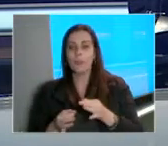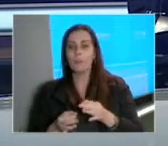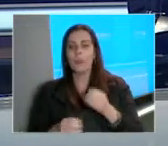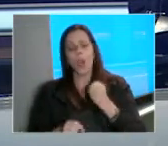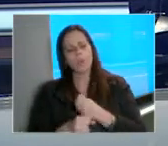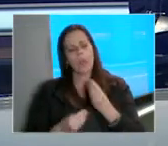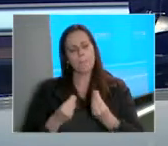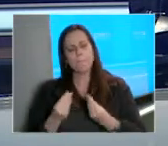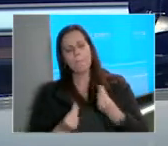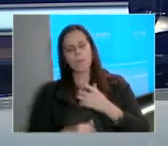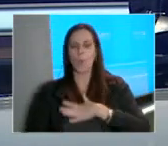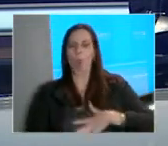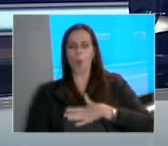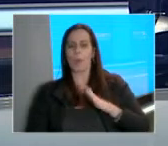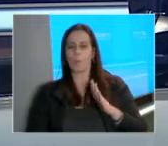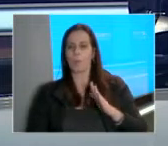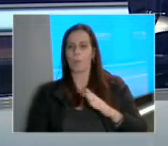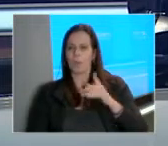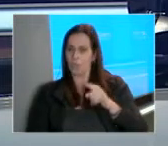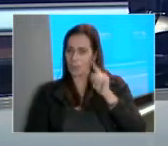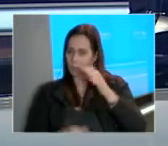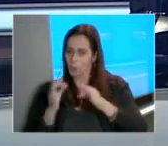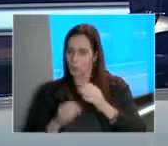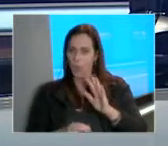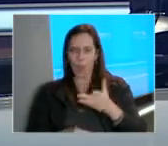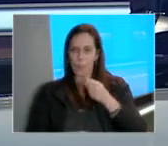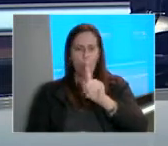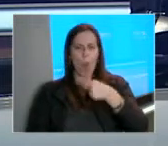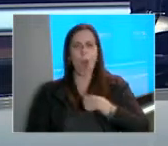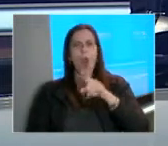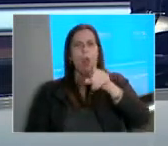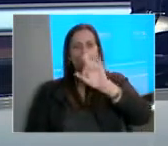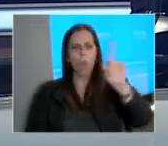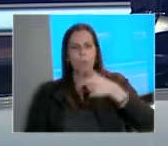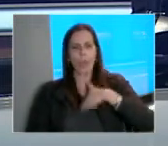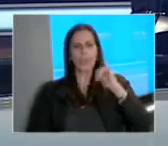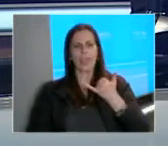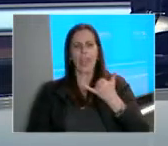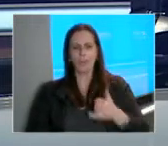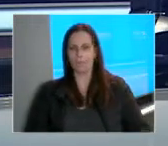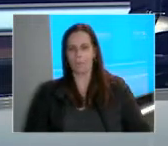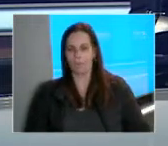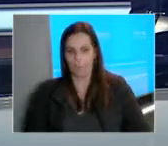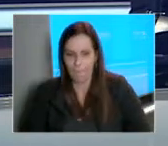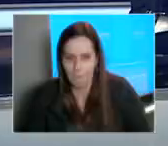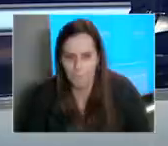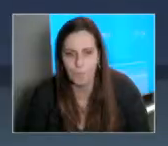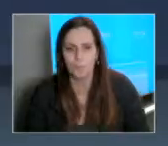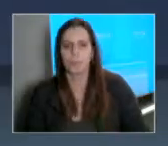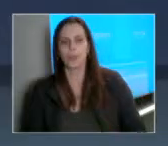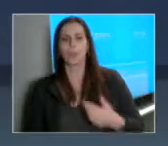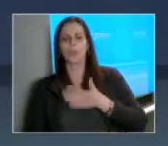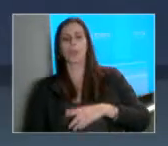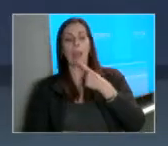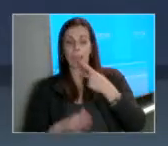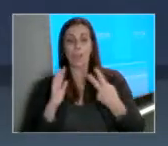עושה להם משהו לא נעים, כאילו, אתה יודע, כשצריך להגיע למשפט, אומרים, למה, מה הוא ואני לא, כאילו, מה? אבל אני אשים לב לשאלה, כי אני יוצאת לפוליטיקה,